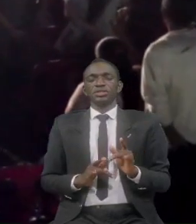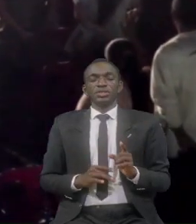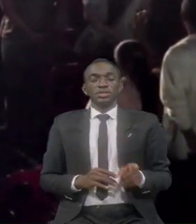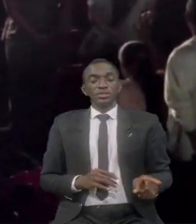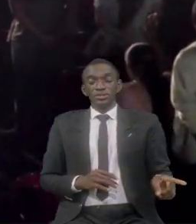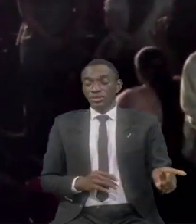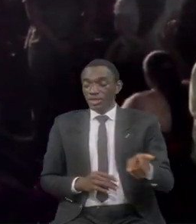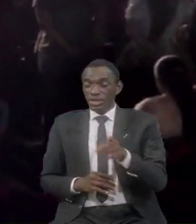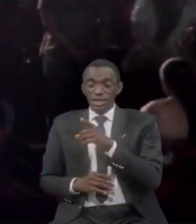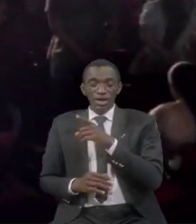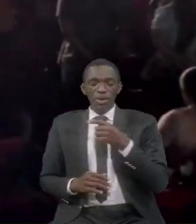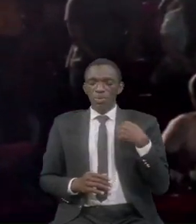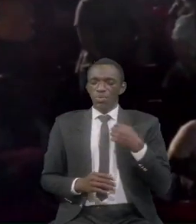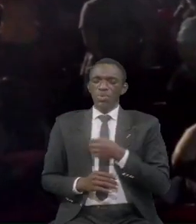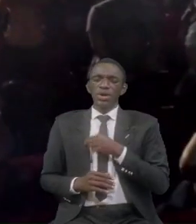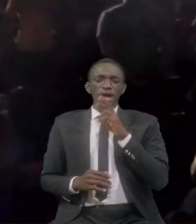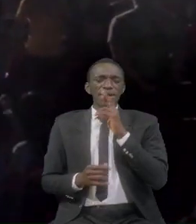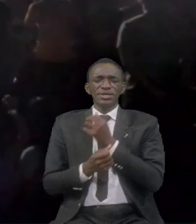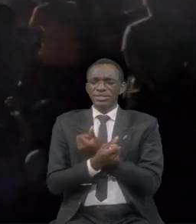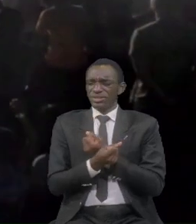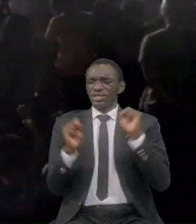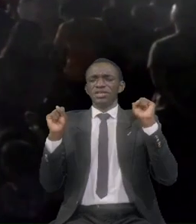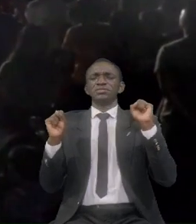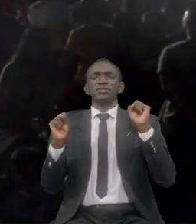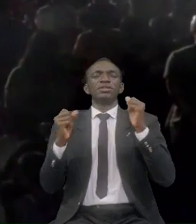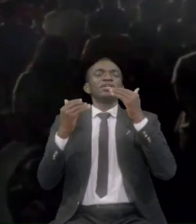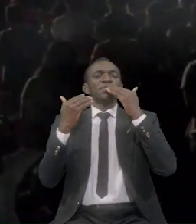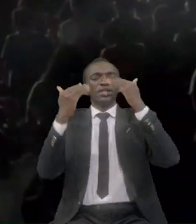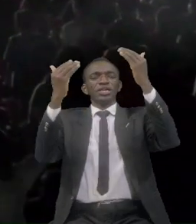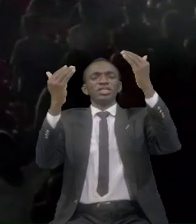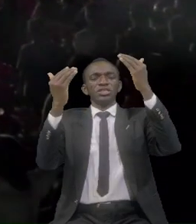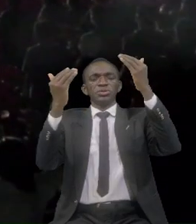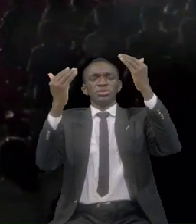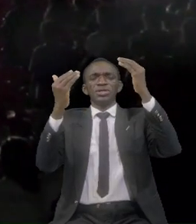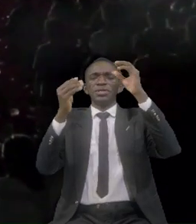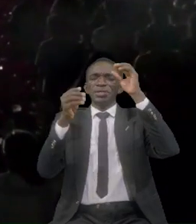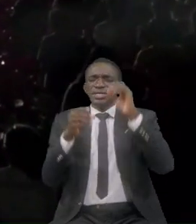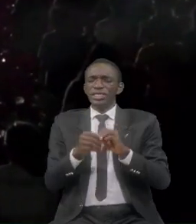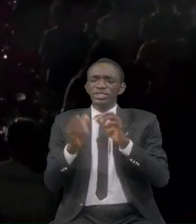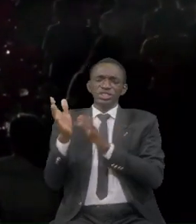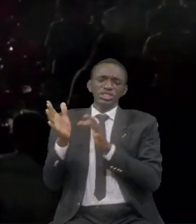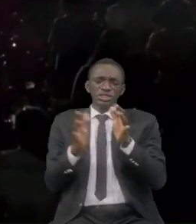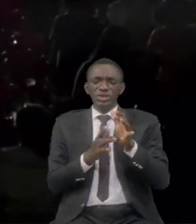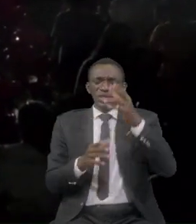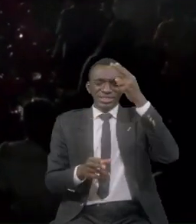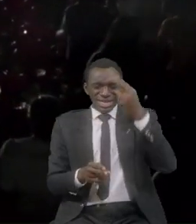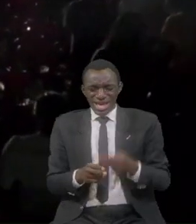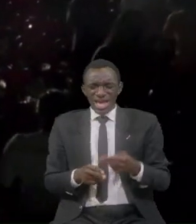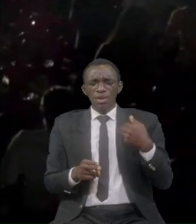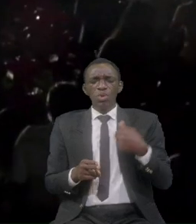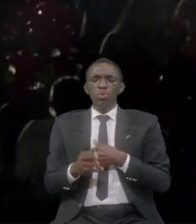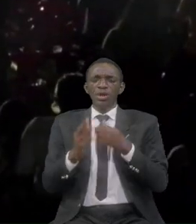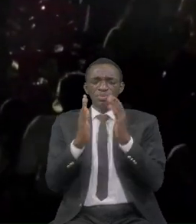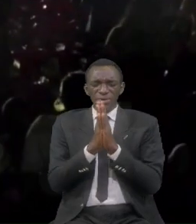Are saved. Sila naluwas na. Thank you. Salamat. In Jesus' name we pray. Sa pangalan ni Jesus